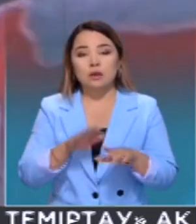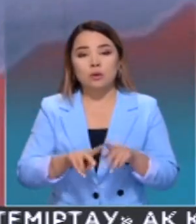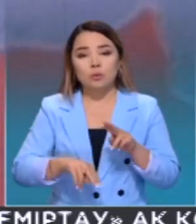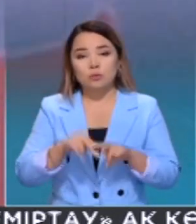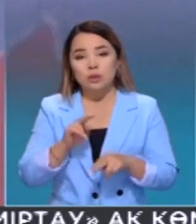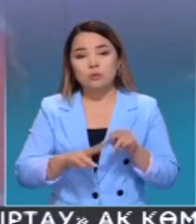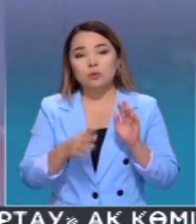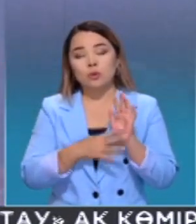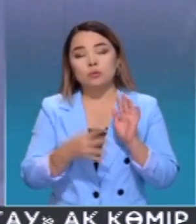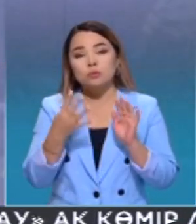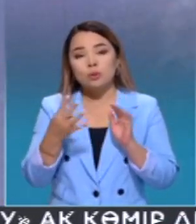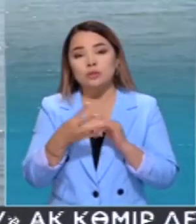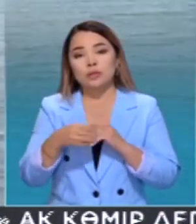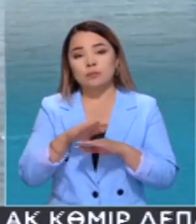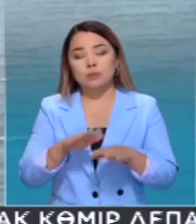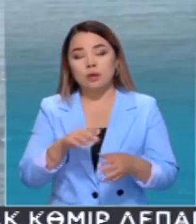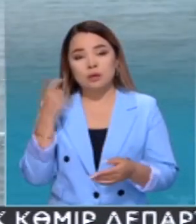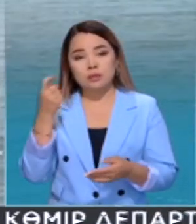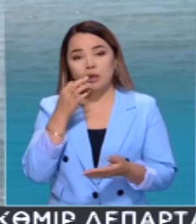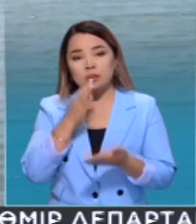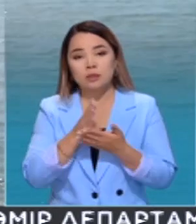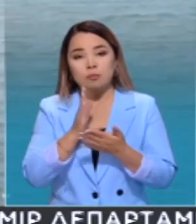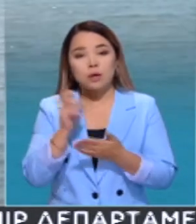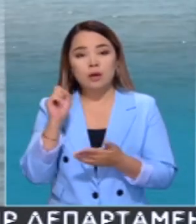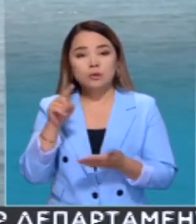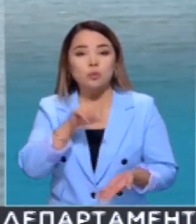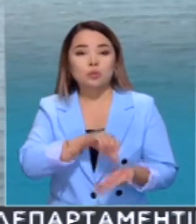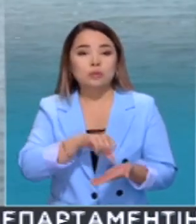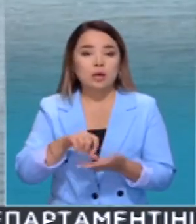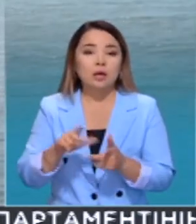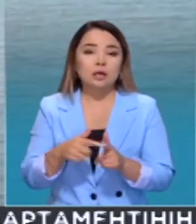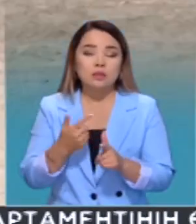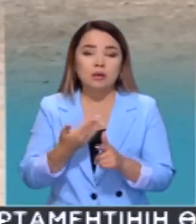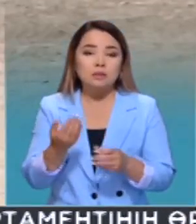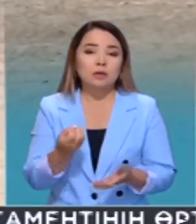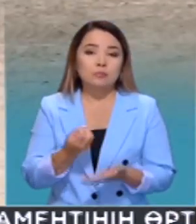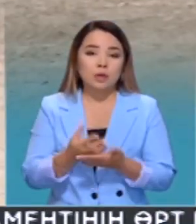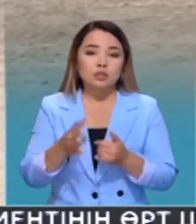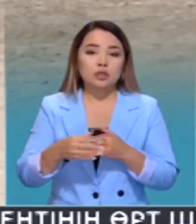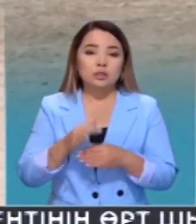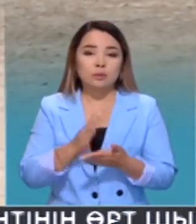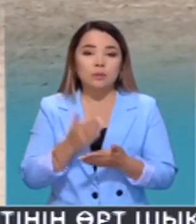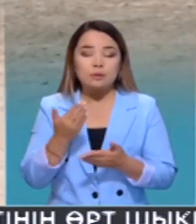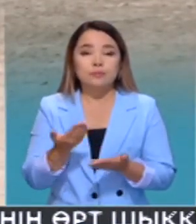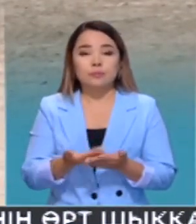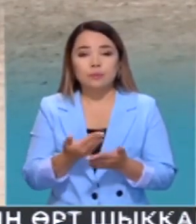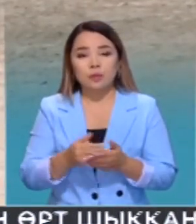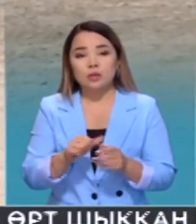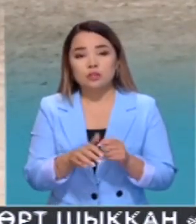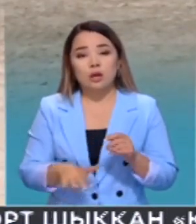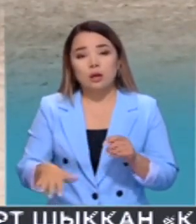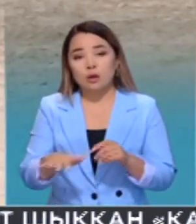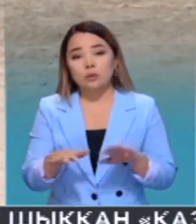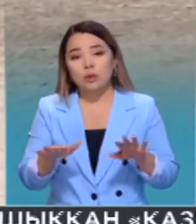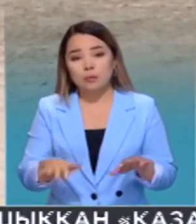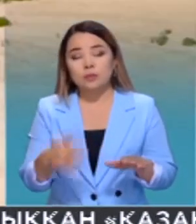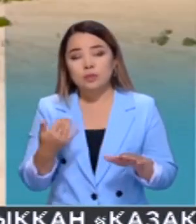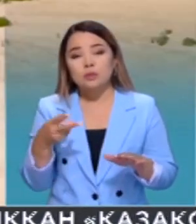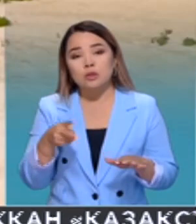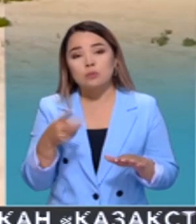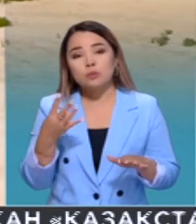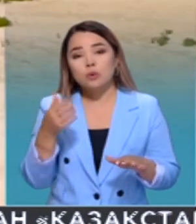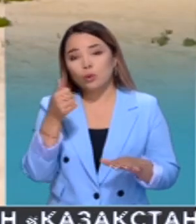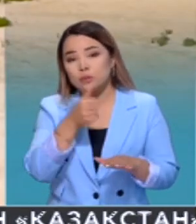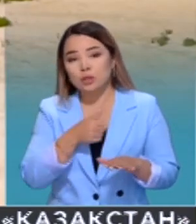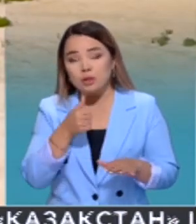құрайтын 94 жер телімі. Арасында алтын учаскелер деп аталатын қымбат жерлер де бар. Мысалы, жағалау аймақтарында 2004 жылдан